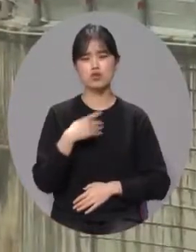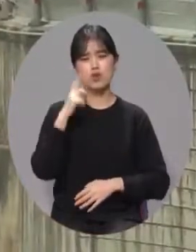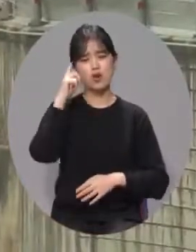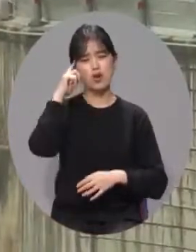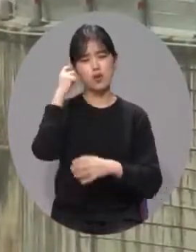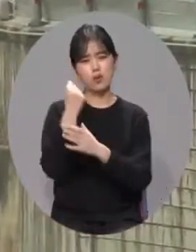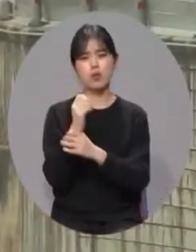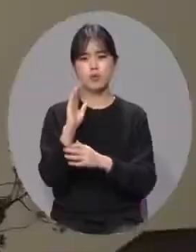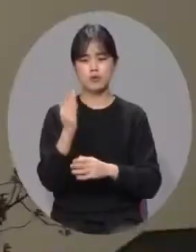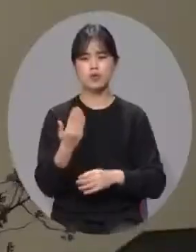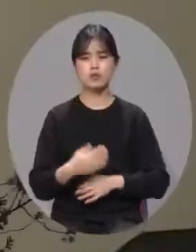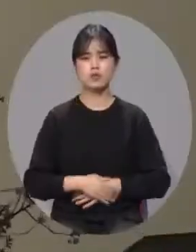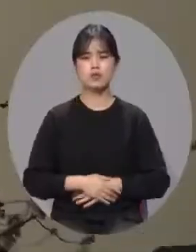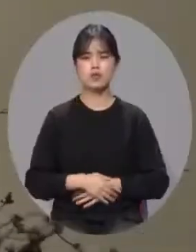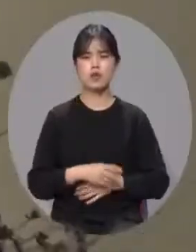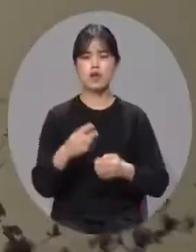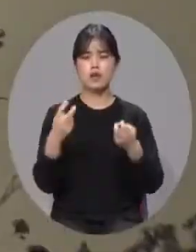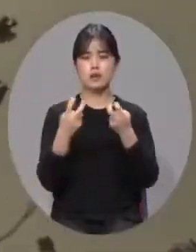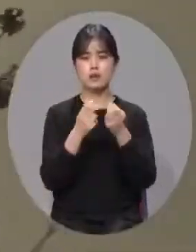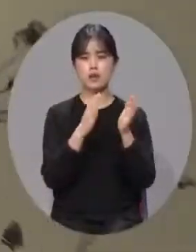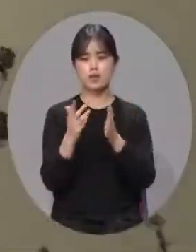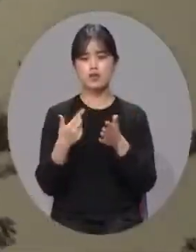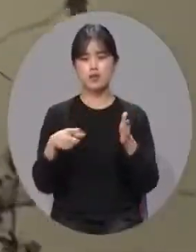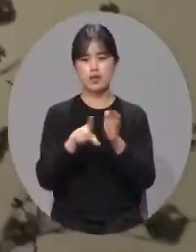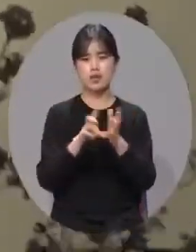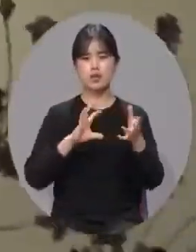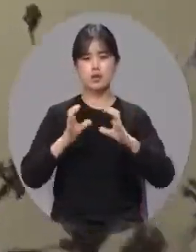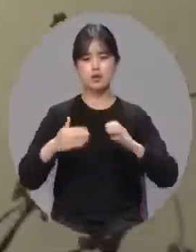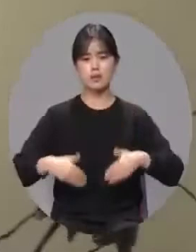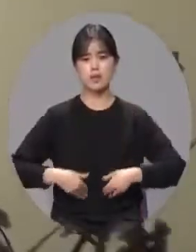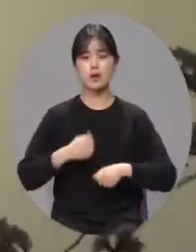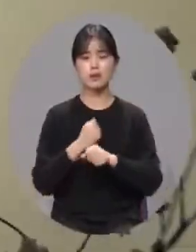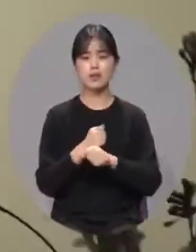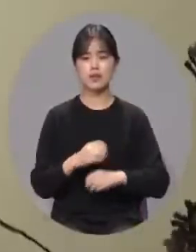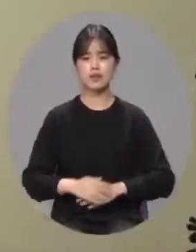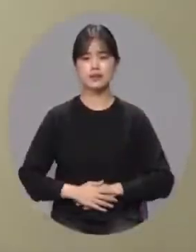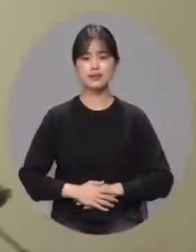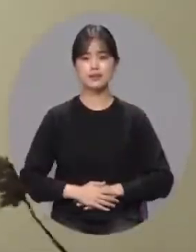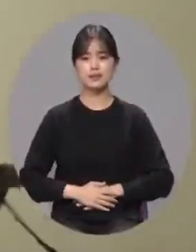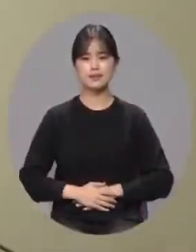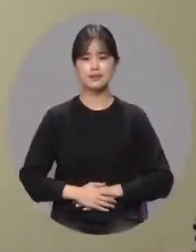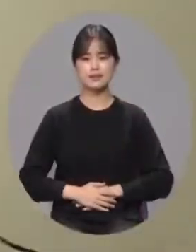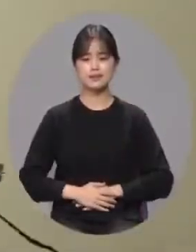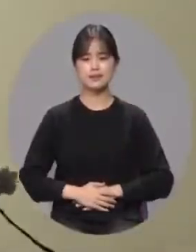상황. 적절한 대비를 위해 논의가 필요합니다. MBC 뉴스 한범수입니다.